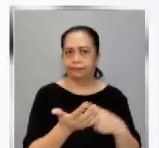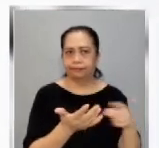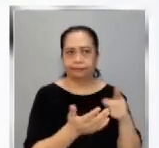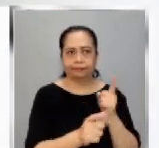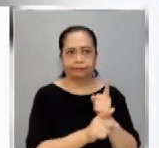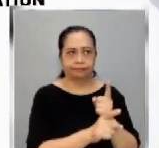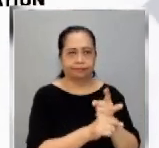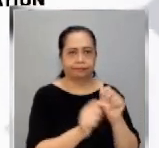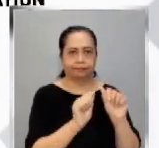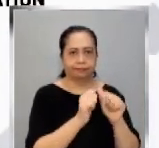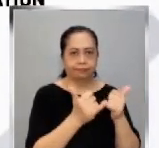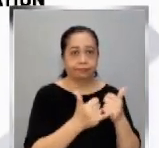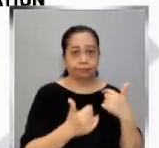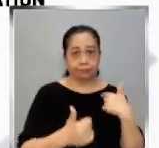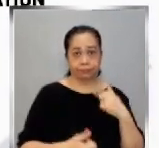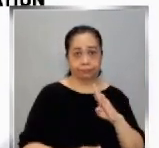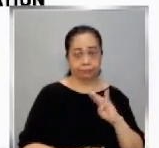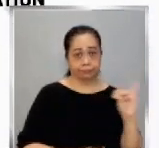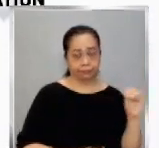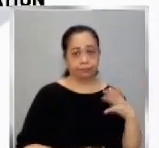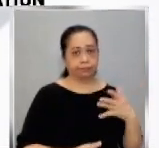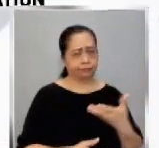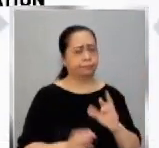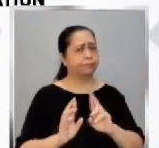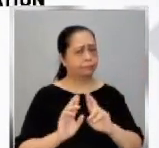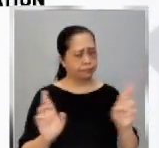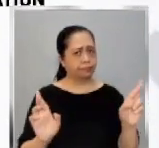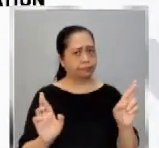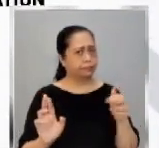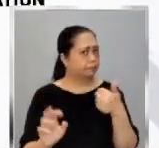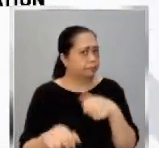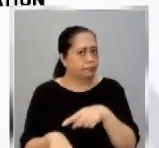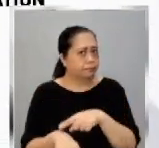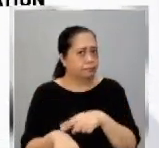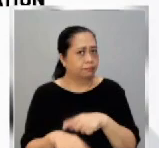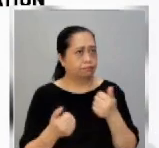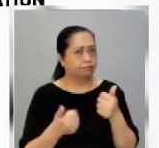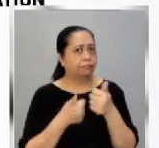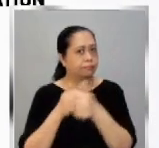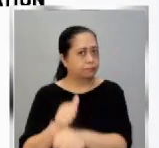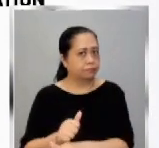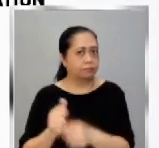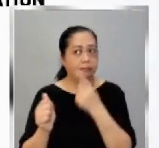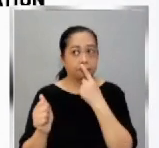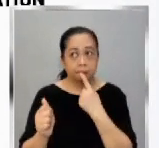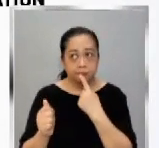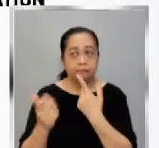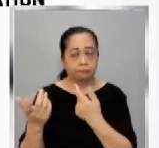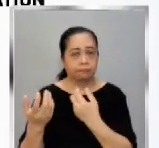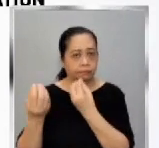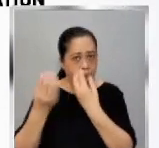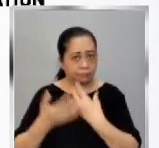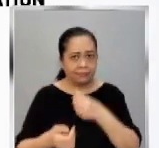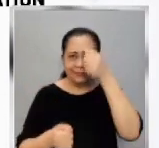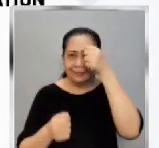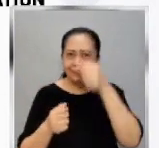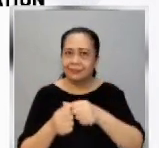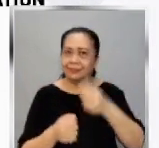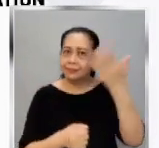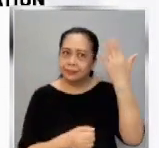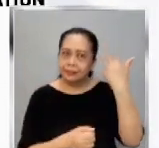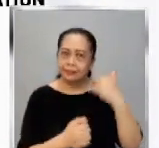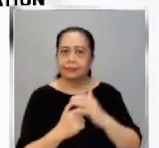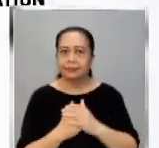Kami naman po sa Bureau of Immigration, nakahanda po kami at any time to implement any such restriction. Kung maalala niyo po, in the past, we